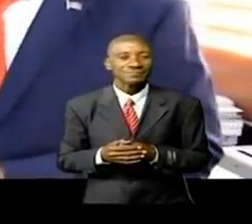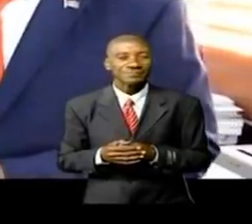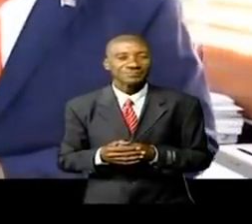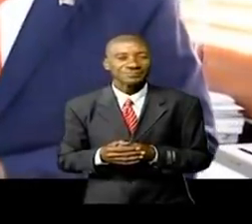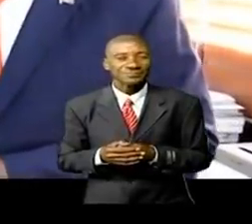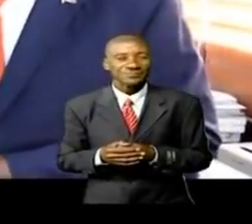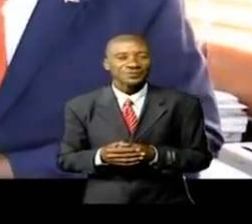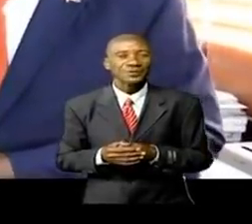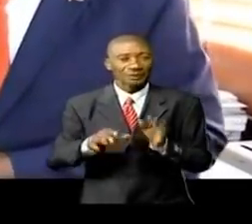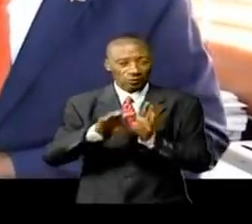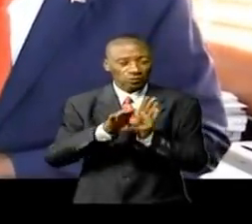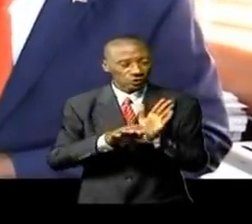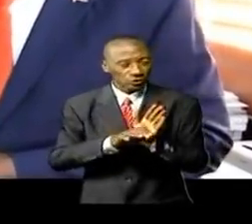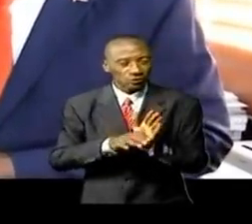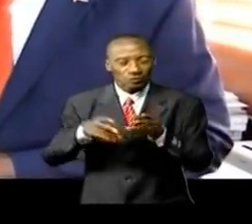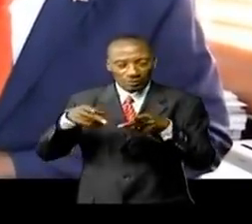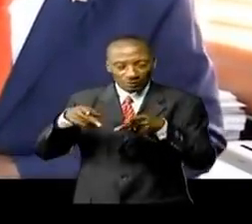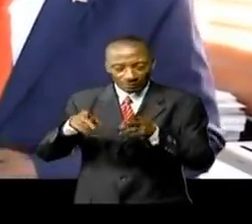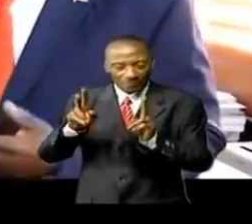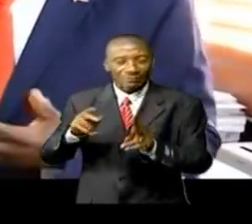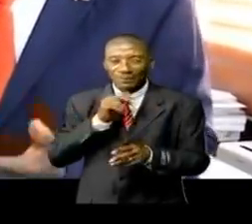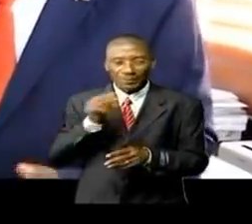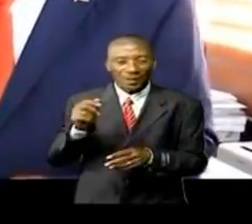ne permet pas au président de le virer.